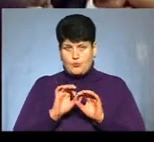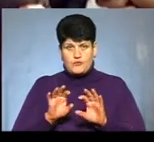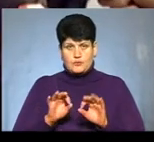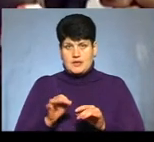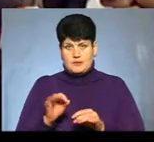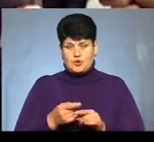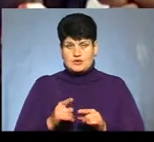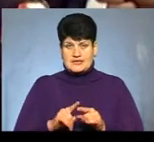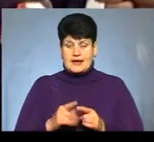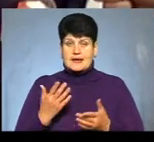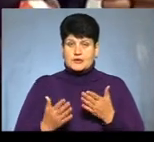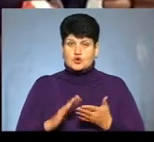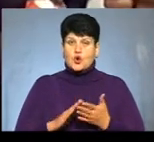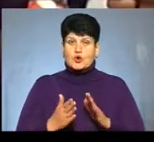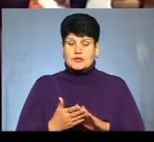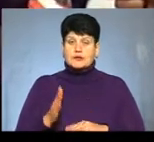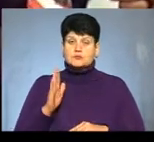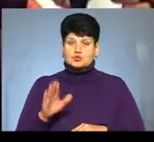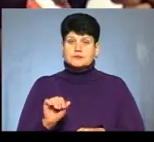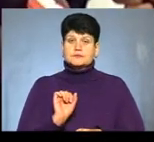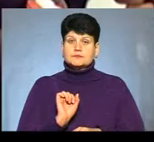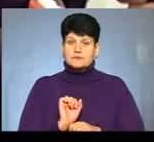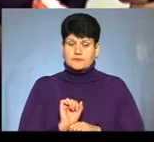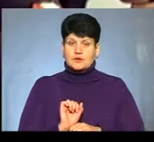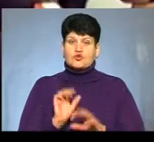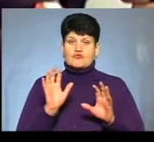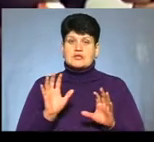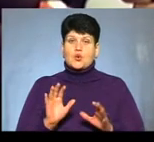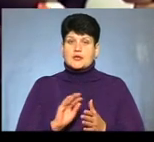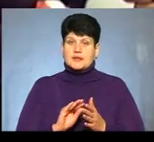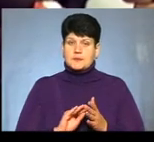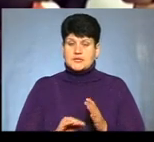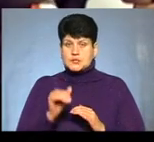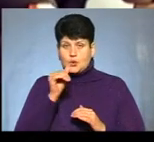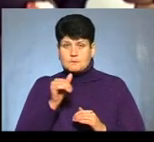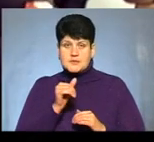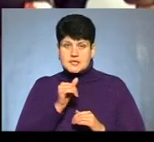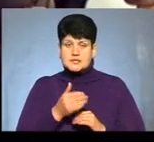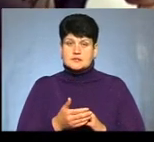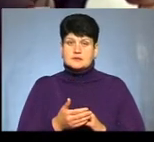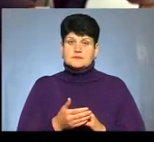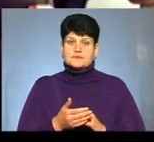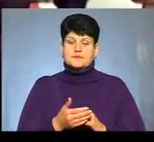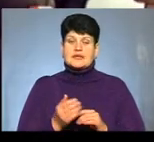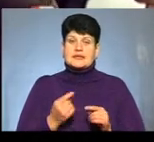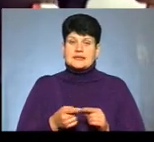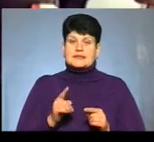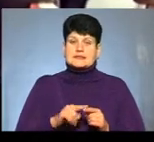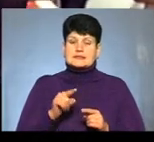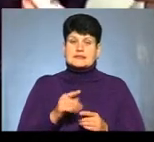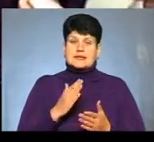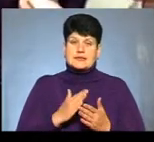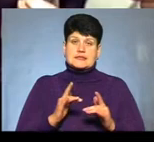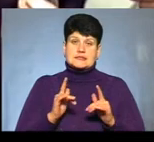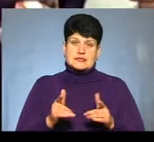не повідомляти про це. Але якщо контракт буде припинений, то в законі написано місяць. Ну,